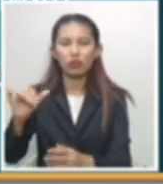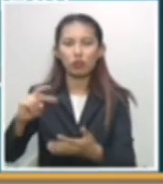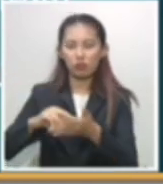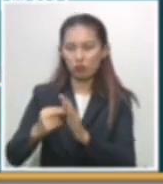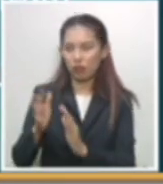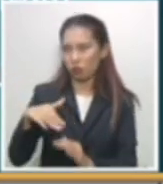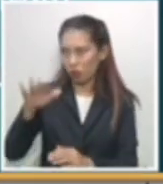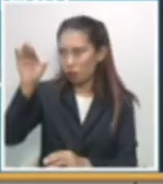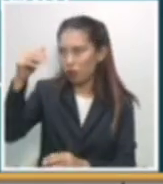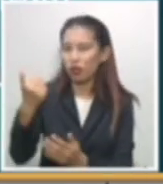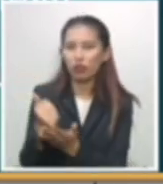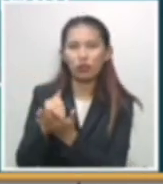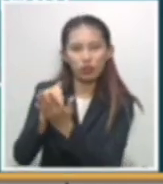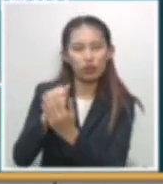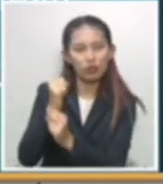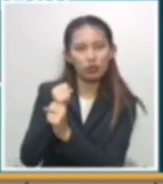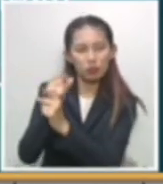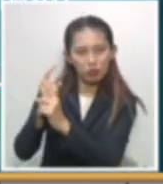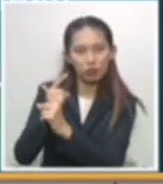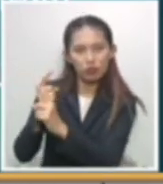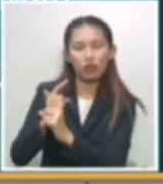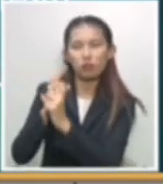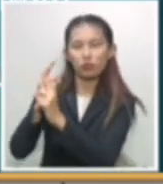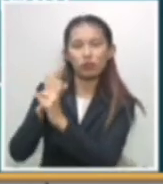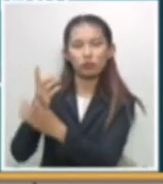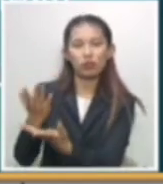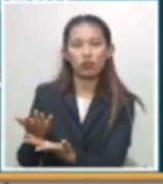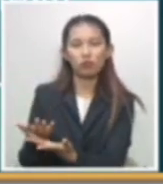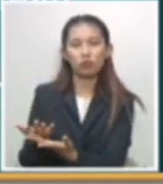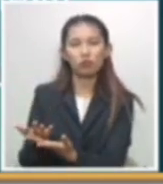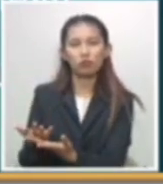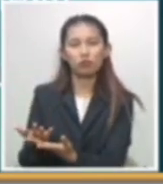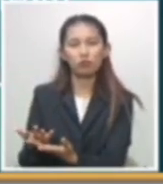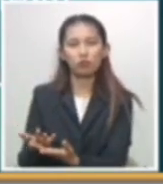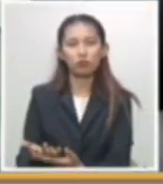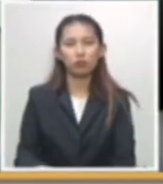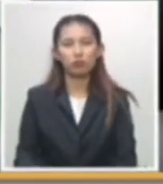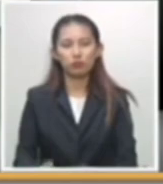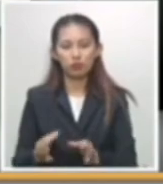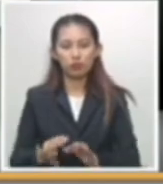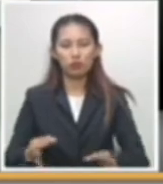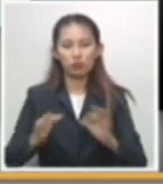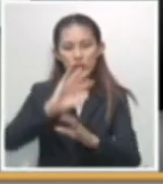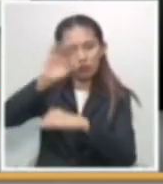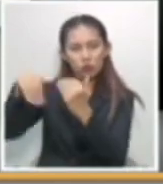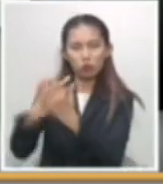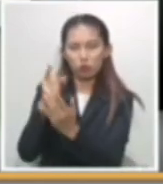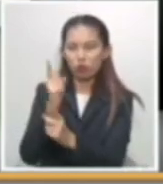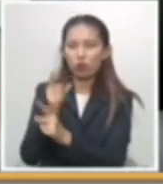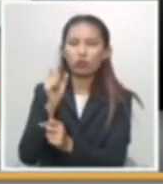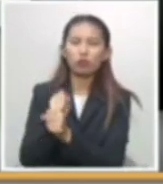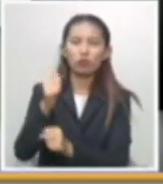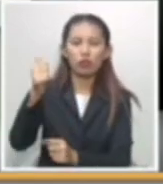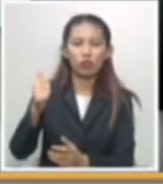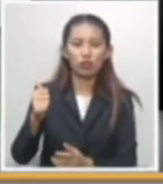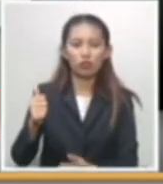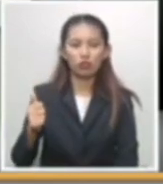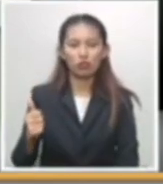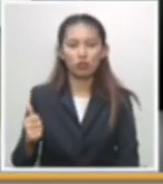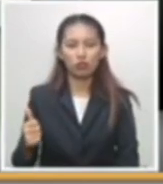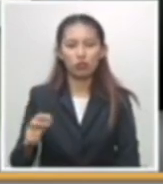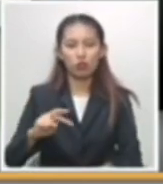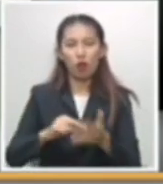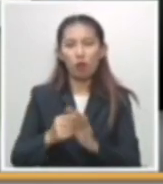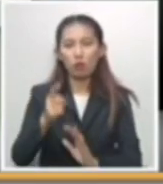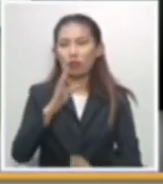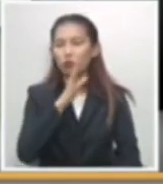างบประมาณนี้ผ่านต้องทำตามสัญญาที่ให้ไว้ทุกอย่างนี่แหละไม่อย่างนั้นถือว่าเป็นการโกหกพี่น้อง